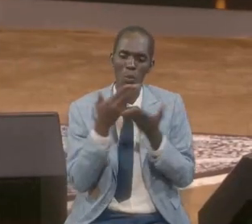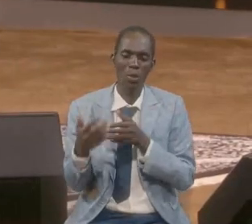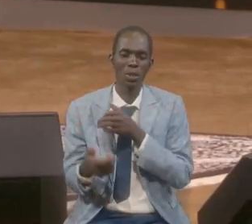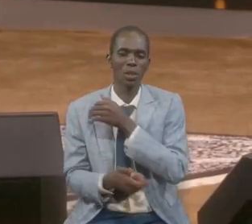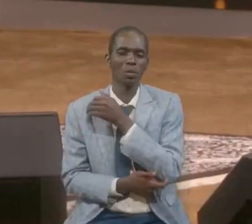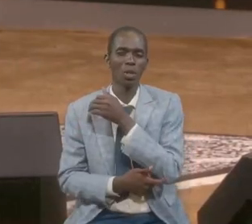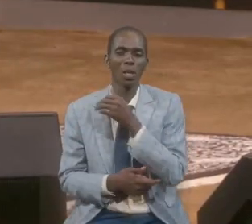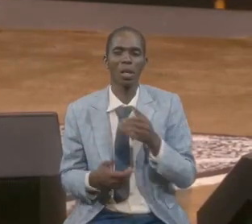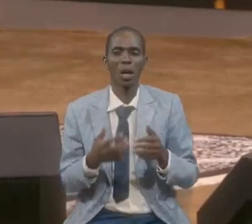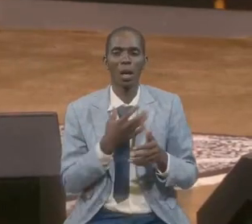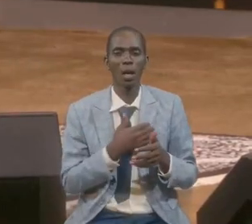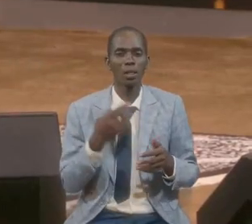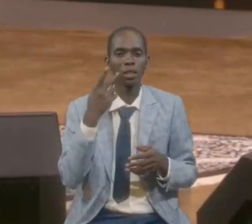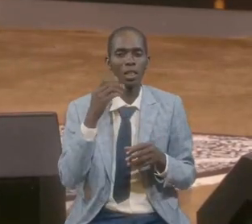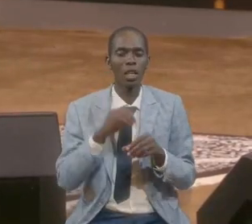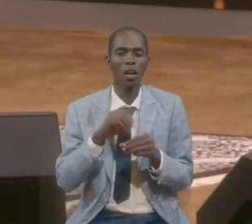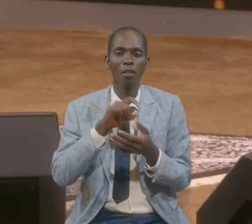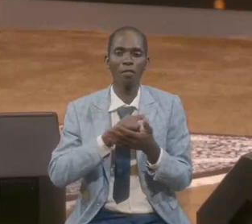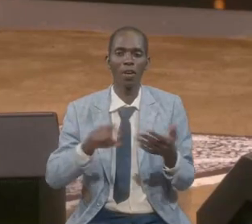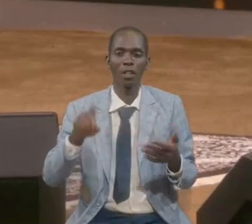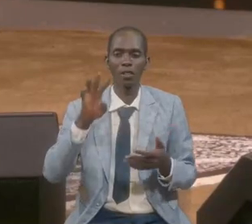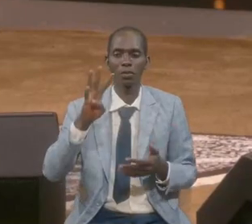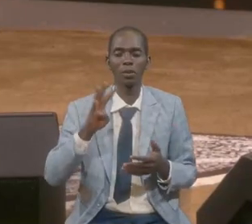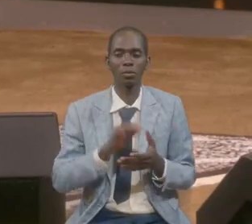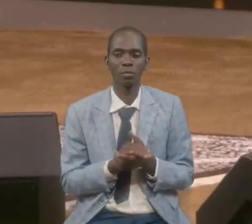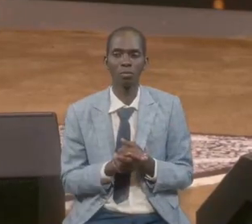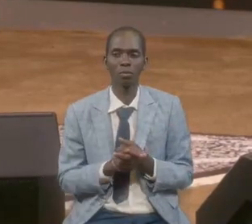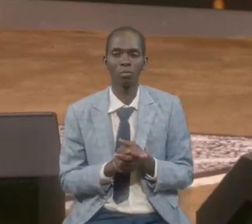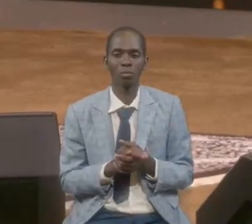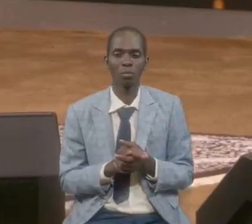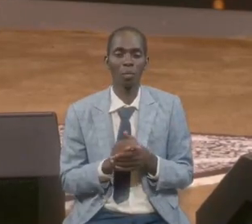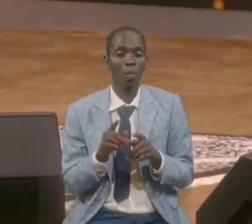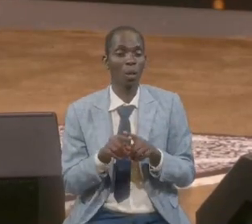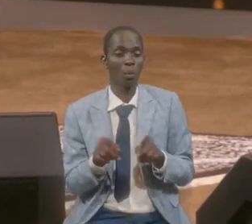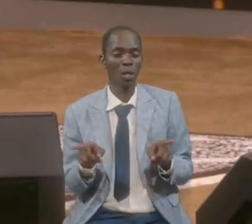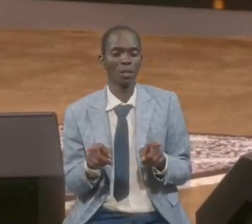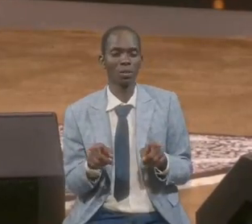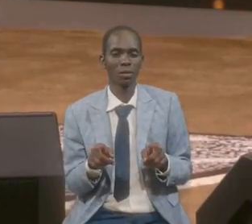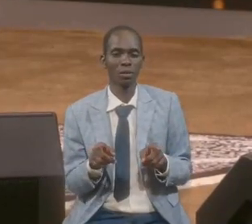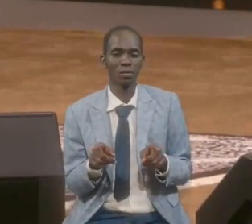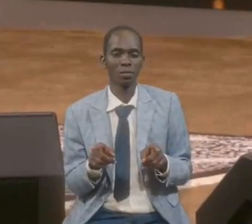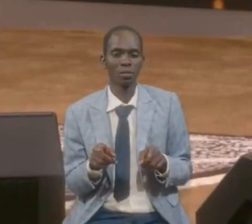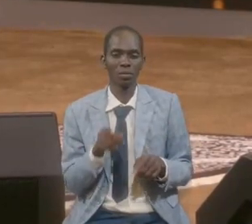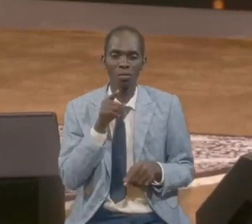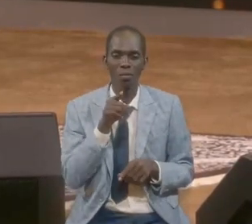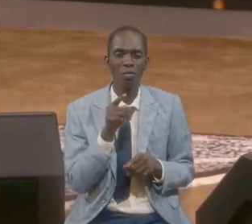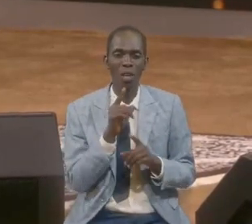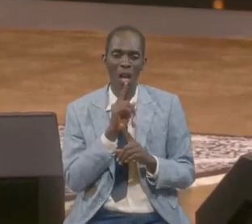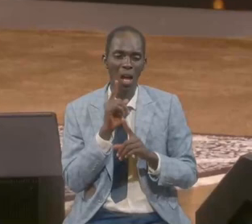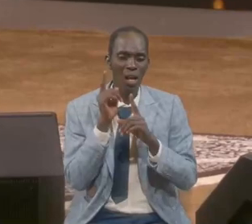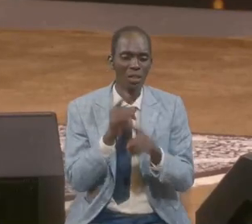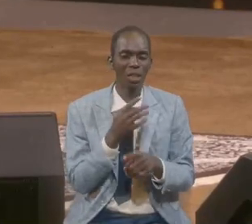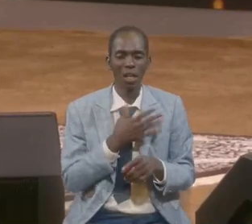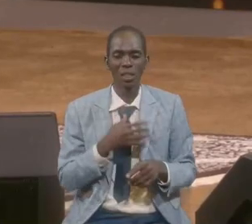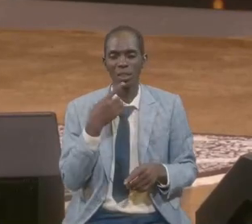si tu es fils de Dieu, ordonne que ces pierres deviennent des pains. 4. Jésus répondit, il est